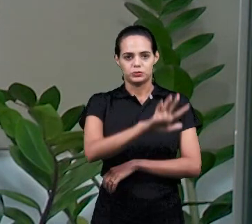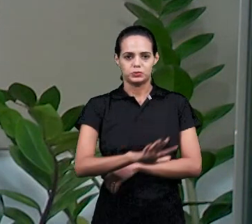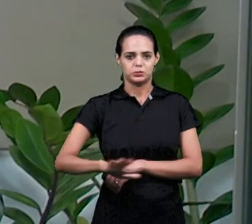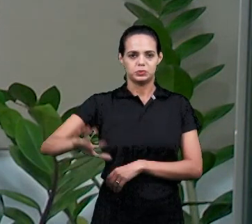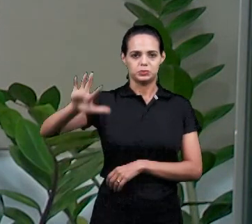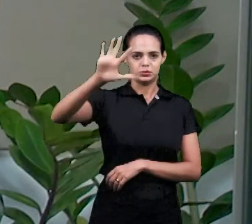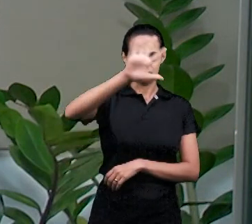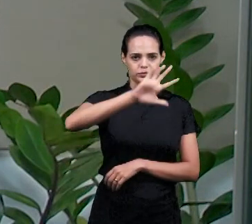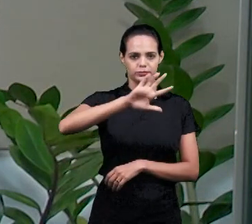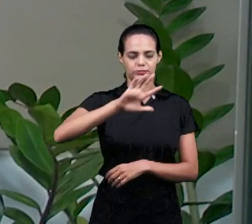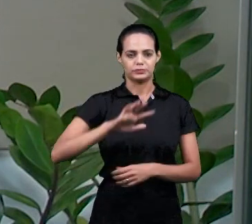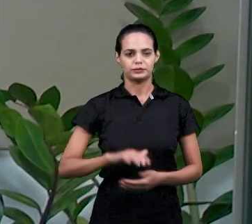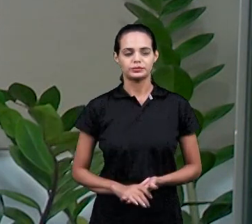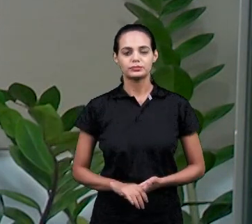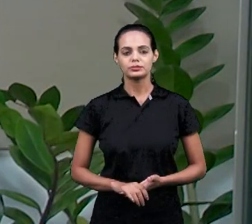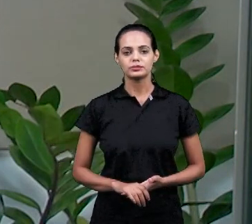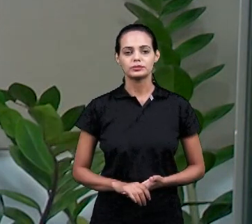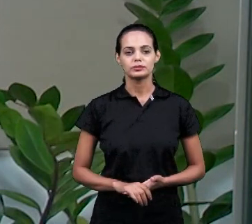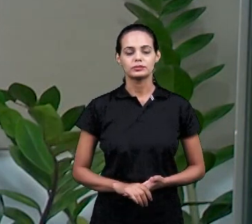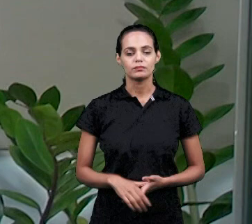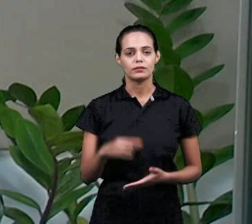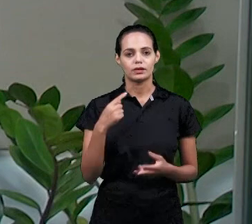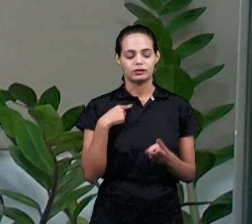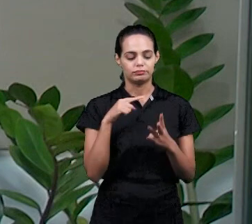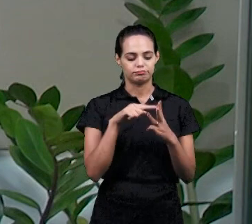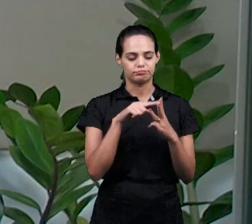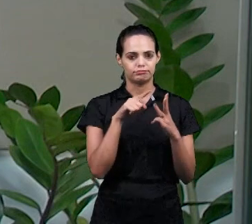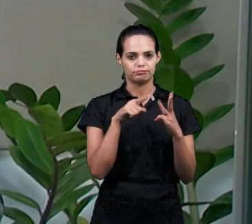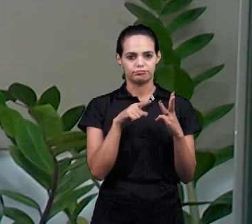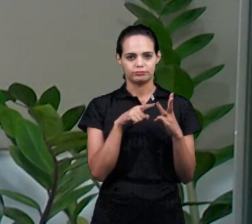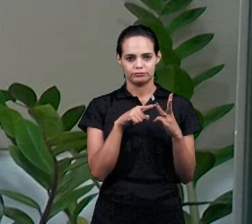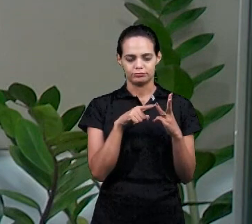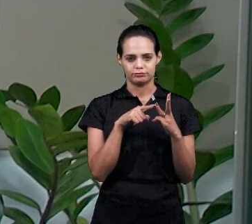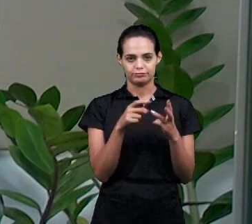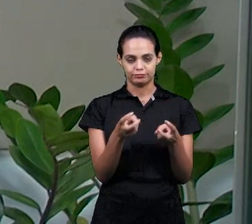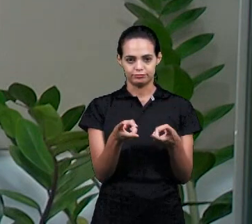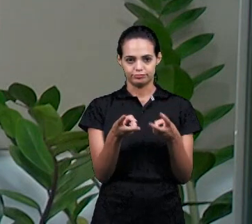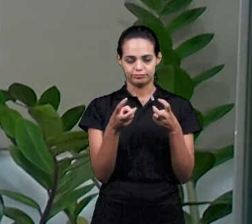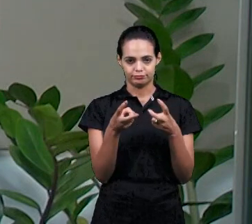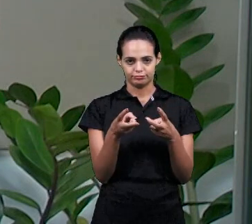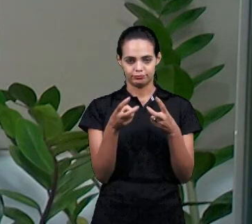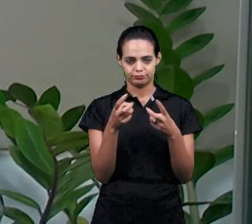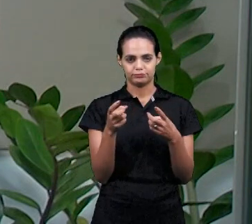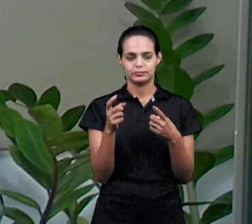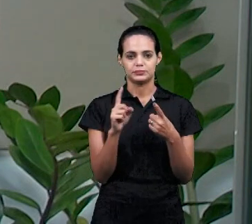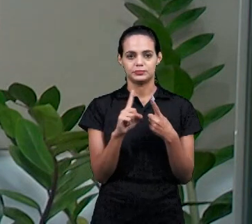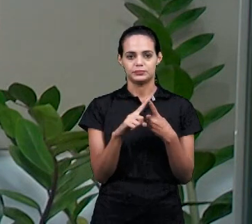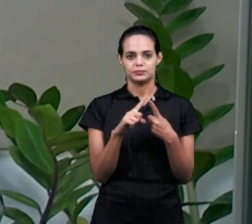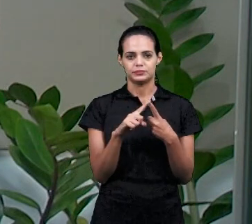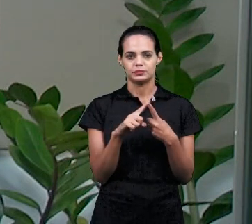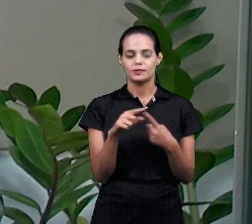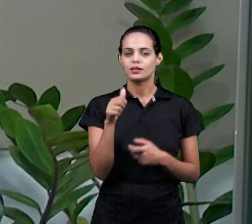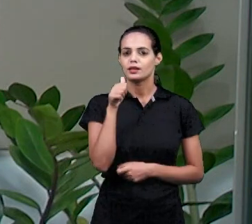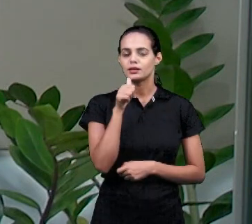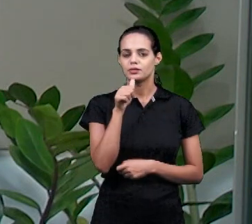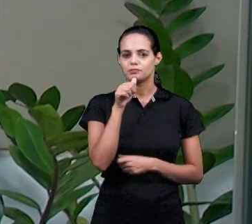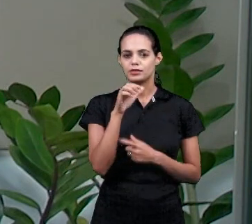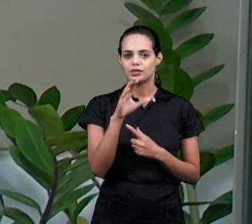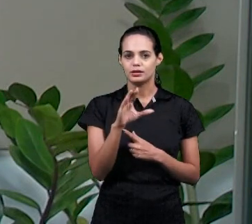une observation de trois frères ici. J'ai sélectionné, par exemple, il y a la sœur